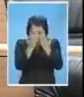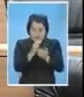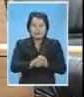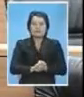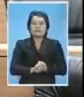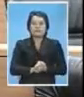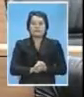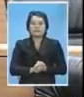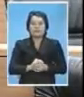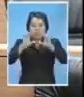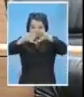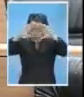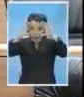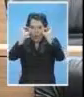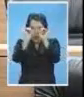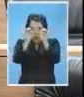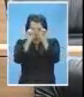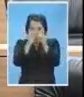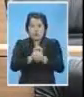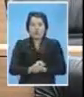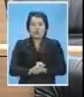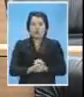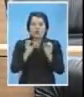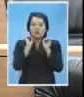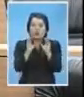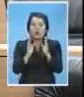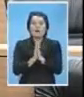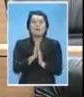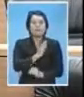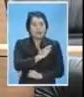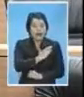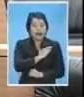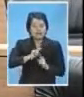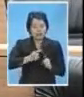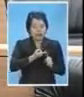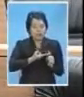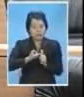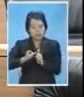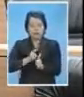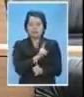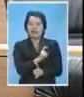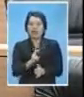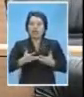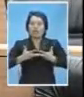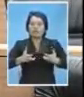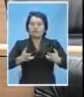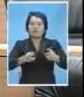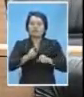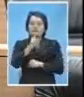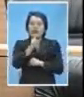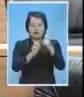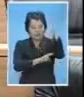การพลเรือนทั้งพระถูกฆ่าเสียชีวิตในพื้นที่จังหวัดชายแดนภาค